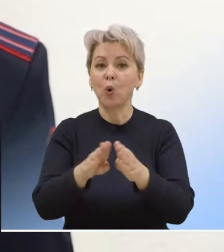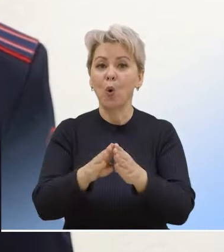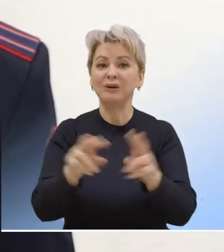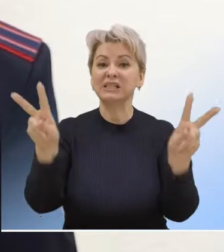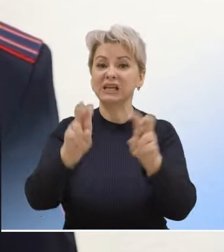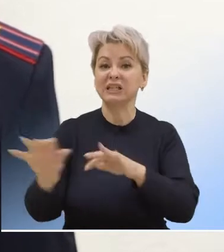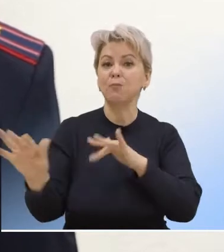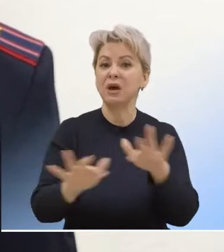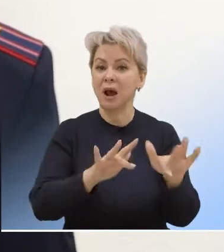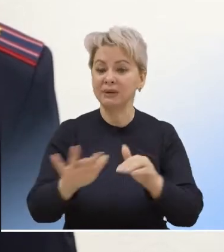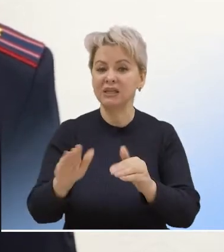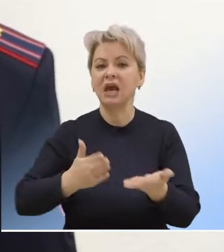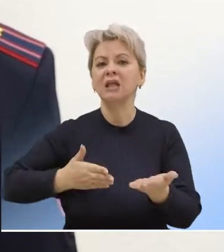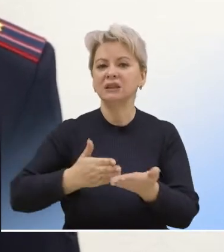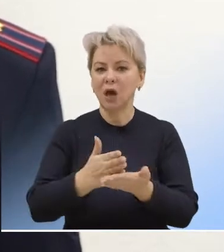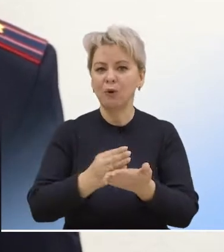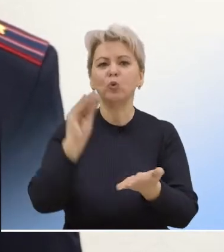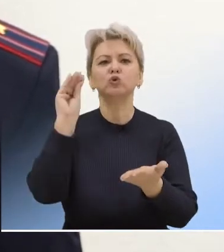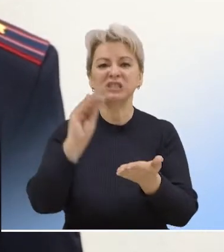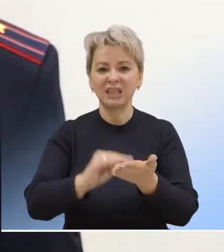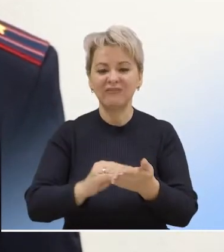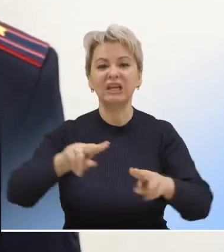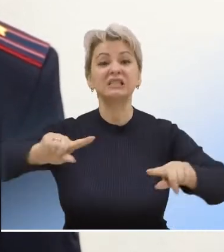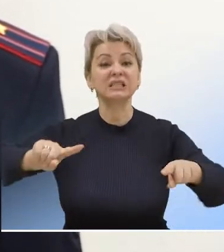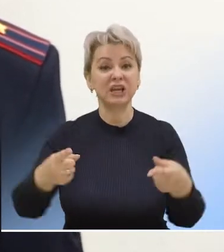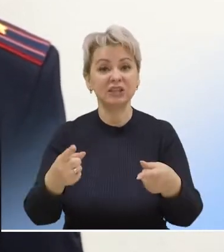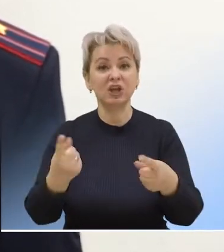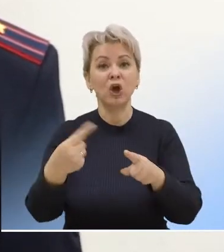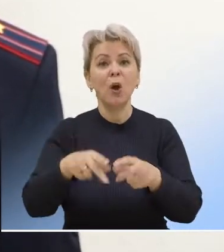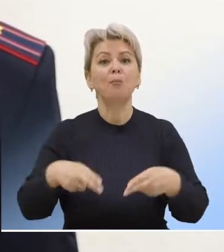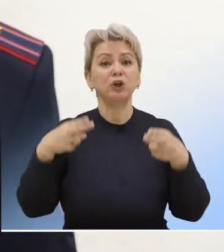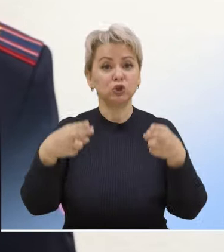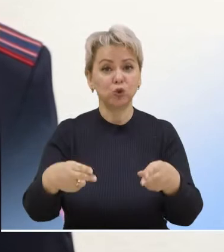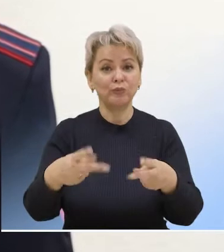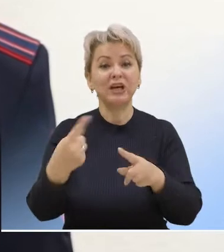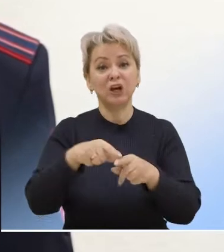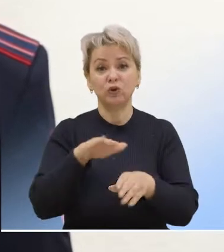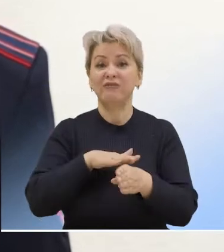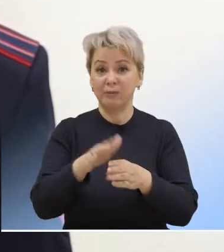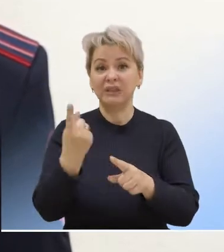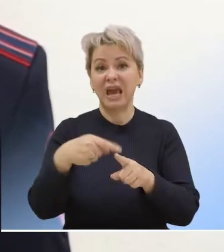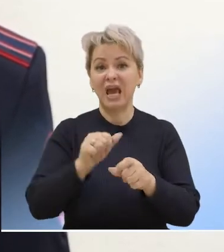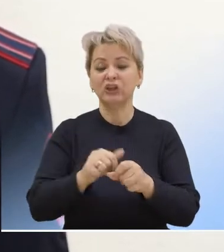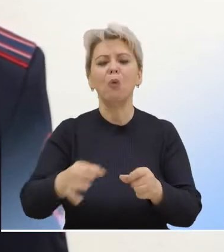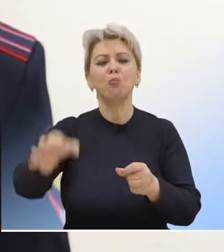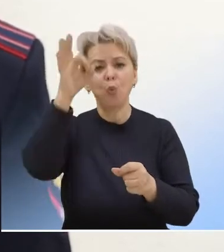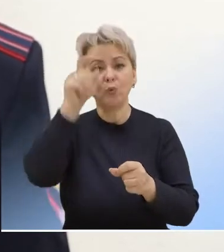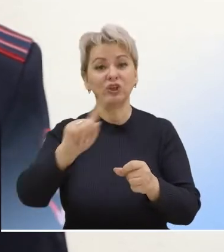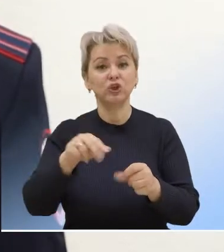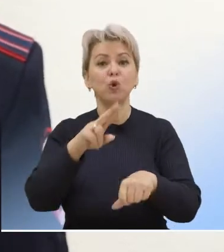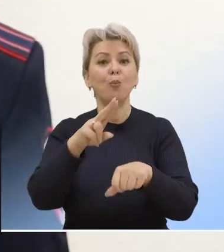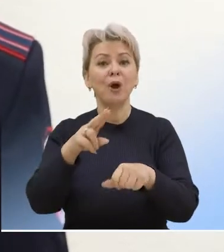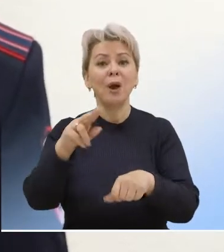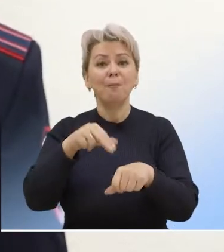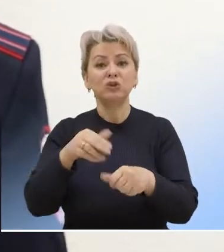проводят комплекс оперативно-розыскных мероприятий, направленных на установление и задержание причастных к совершению противоправных действий.